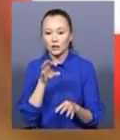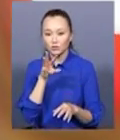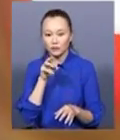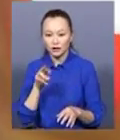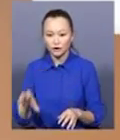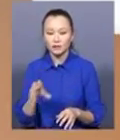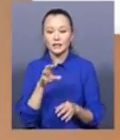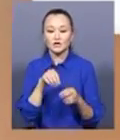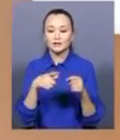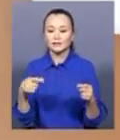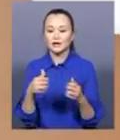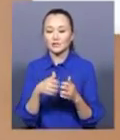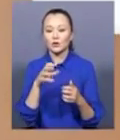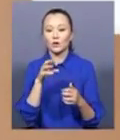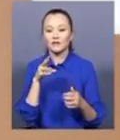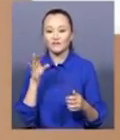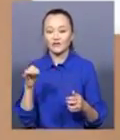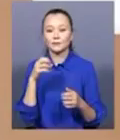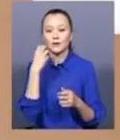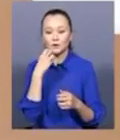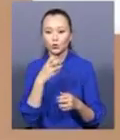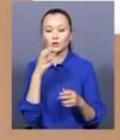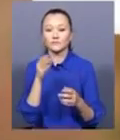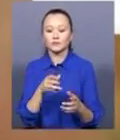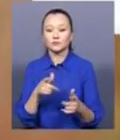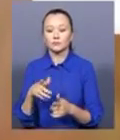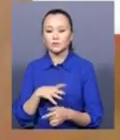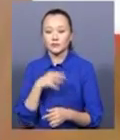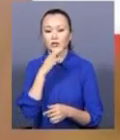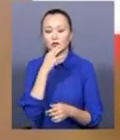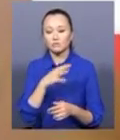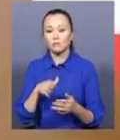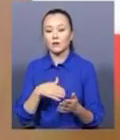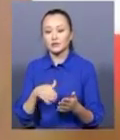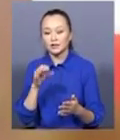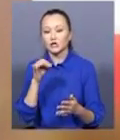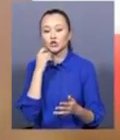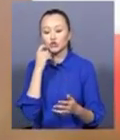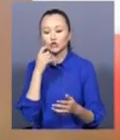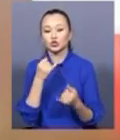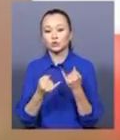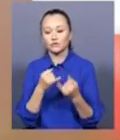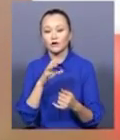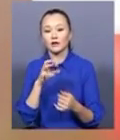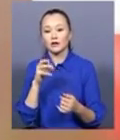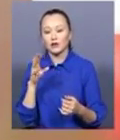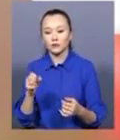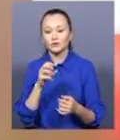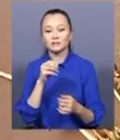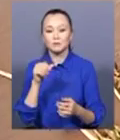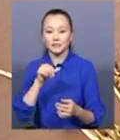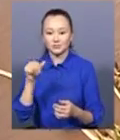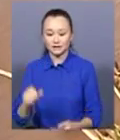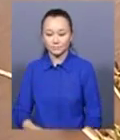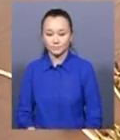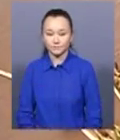салата, помидоры и оливки. Соус мы приготовили заранее на основе растительного масла, яичных желтков, орегано и специй.